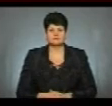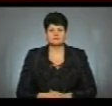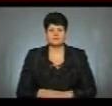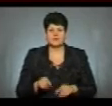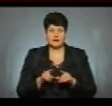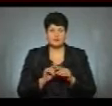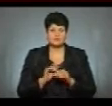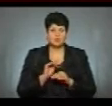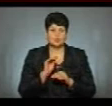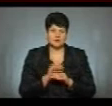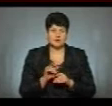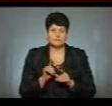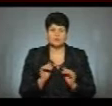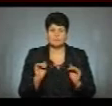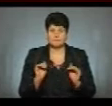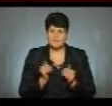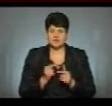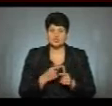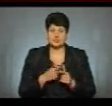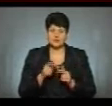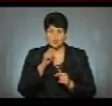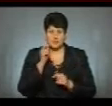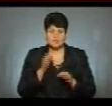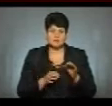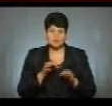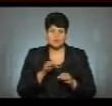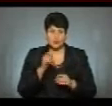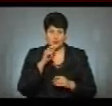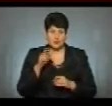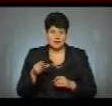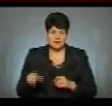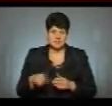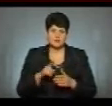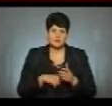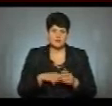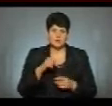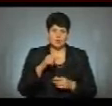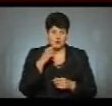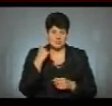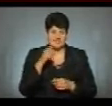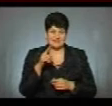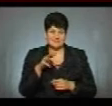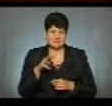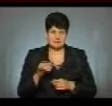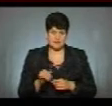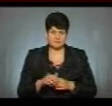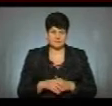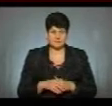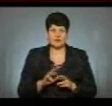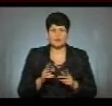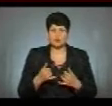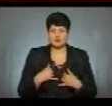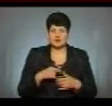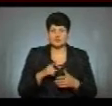Також додам, що менше, ніж українським судам, українці довіряють хіба російським ЗМІ. Як в нас довірою